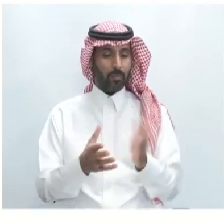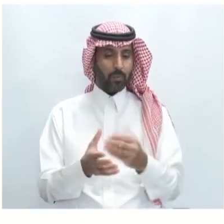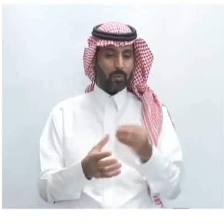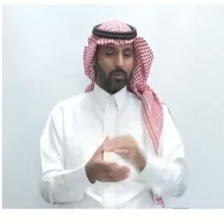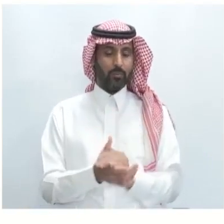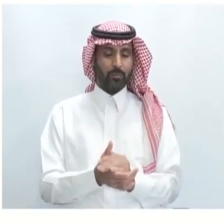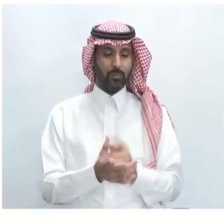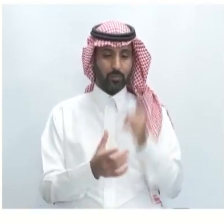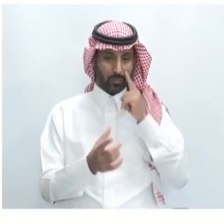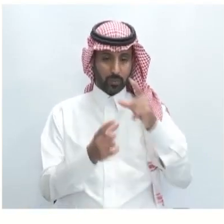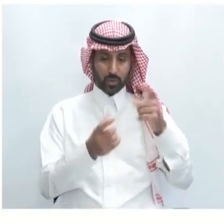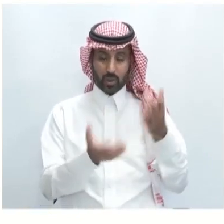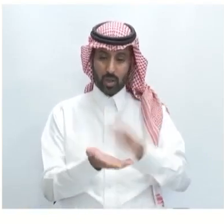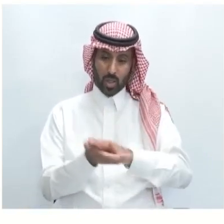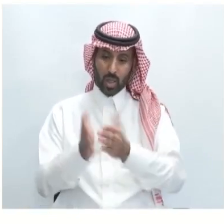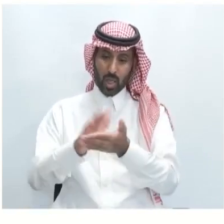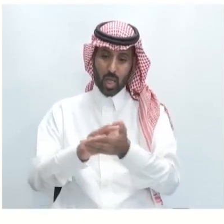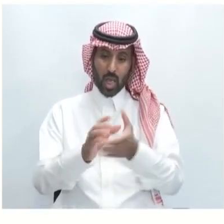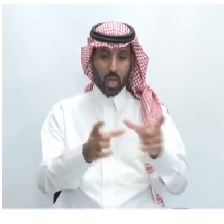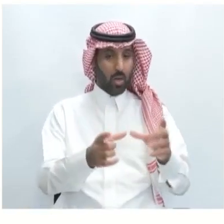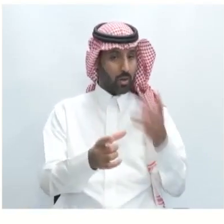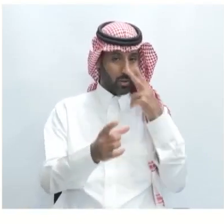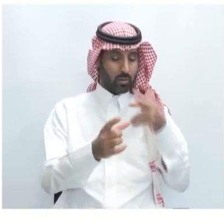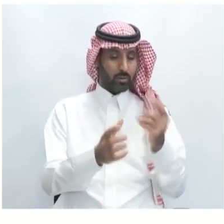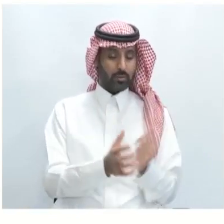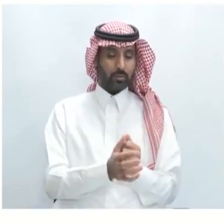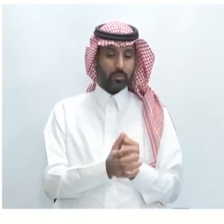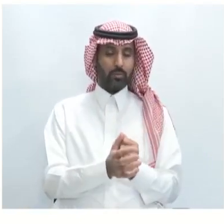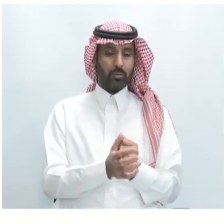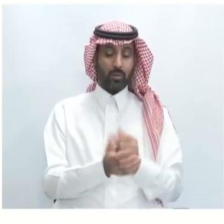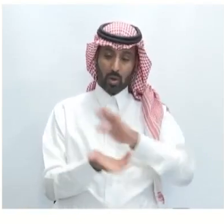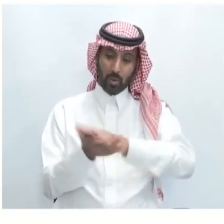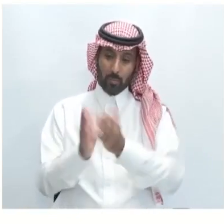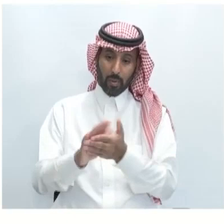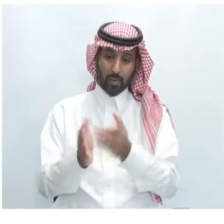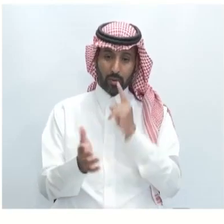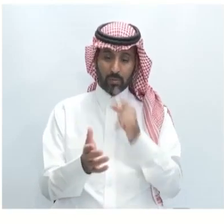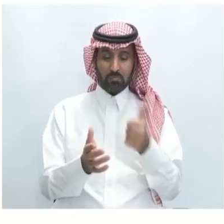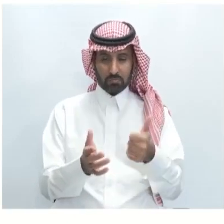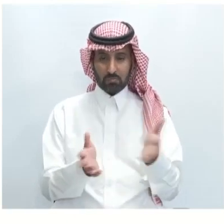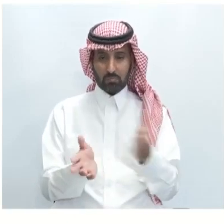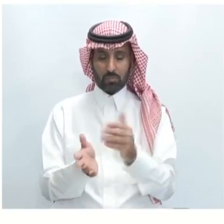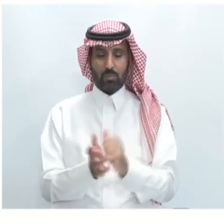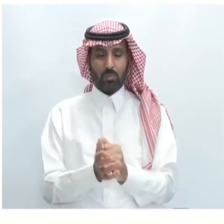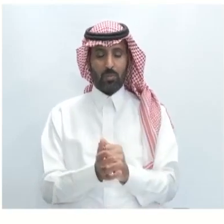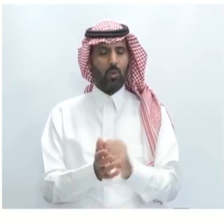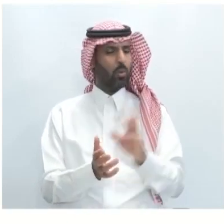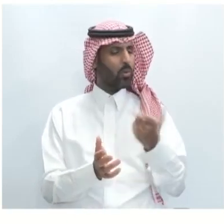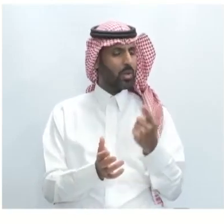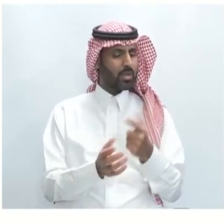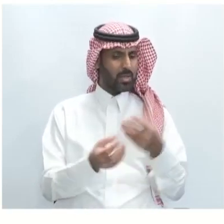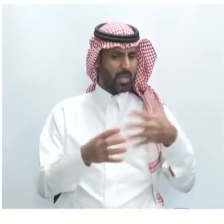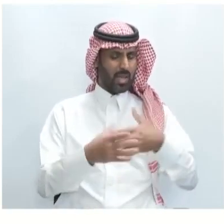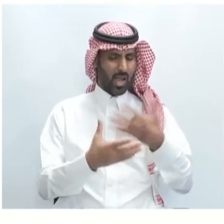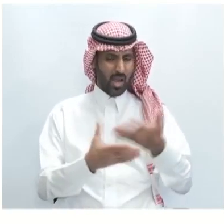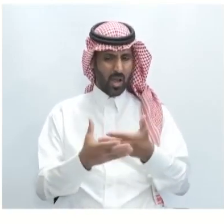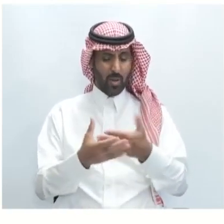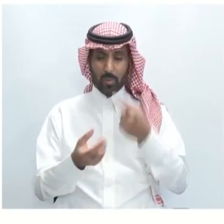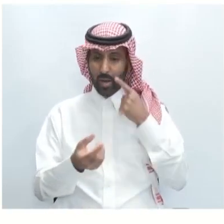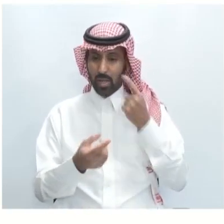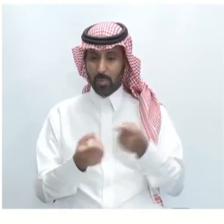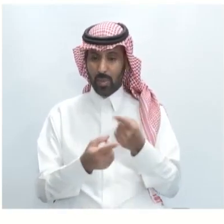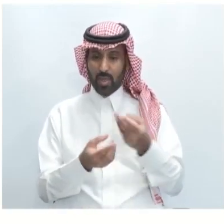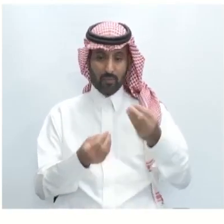عليه لاحظ ما هي هذه الصوره خبز احسنتم ما هو المركب العضوي